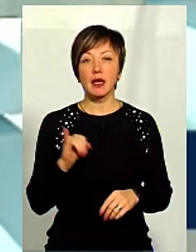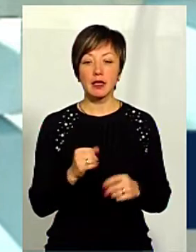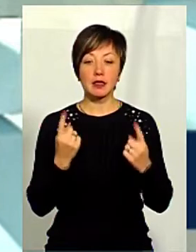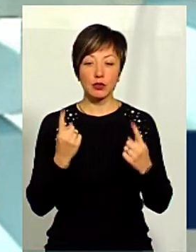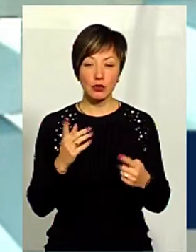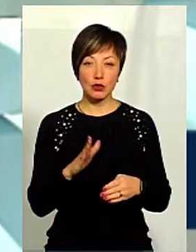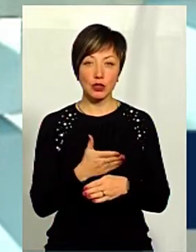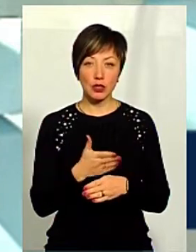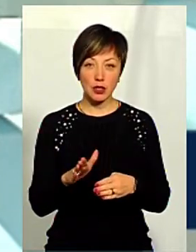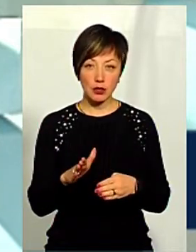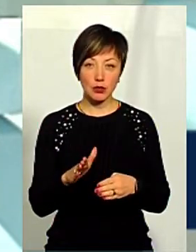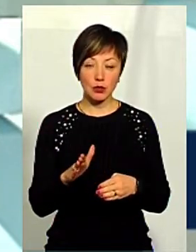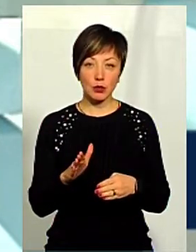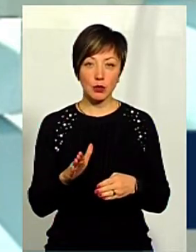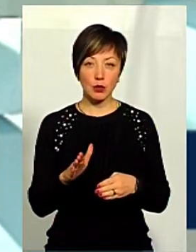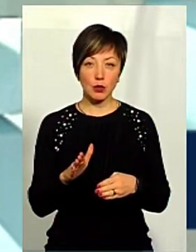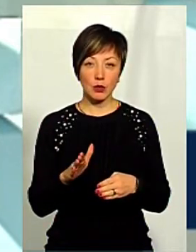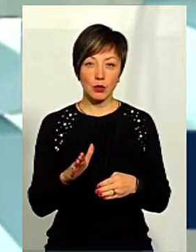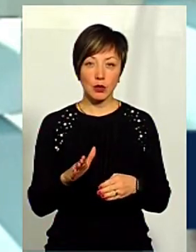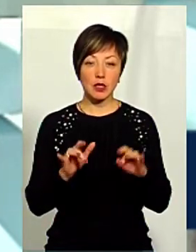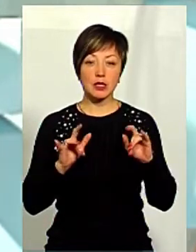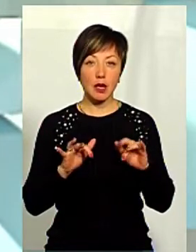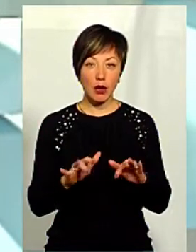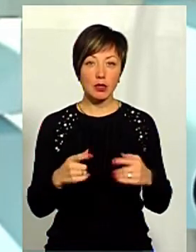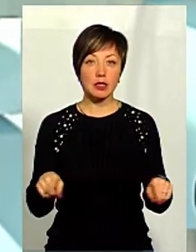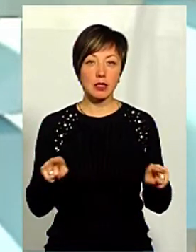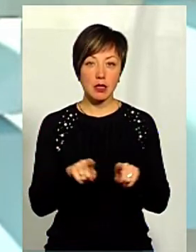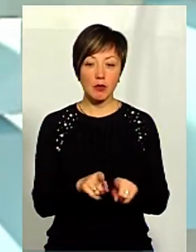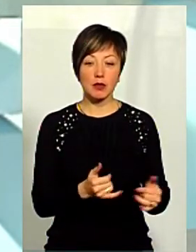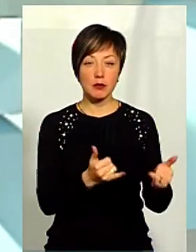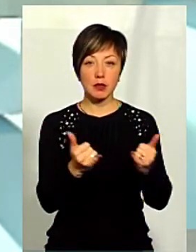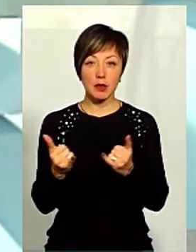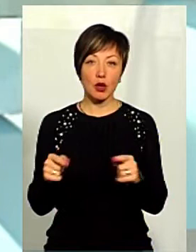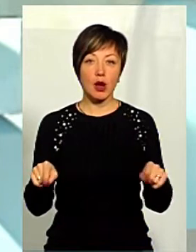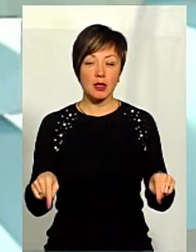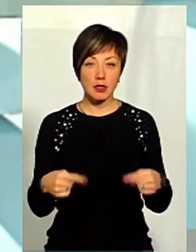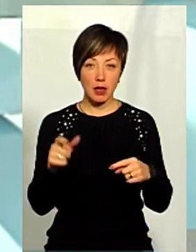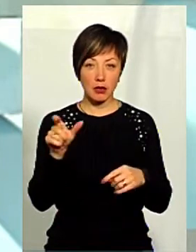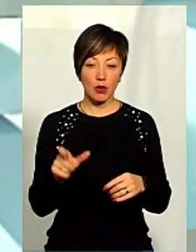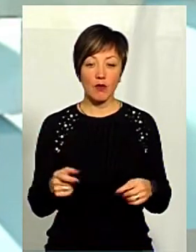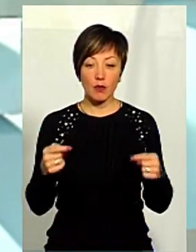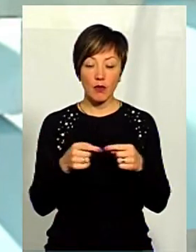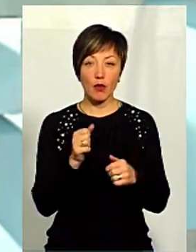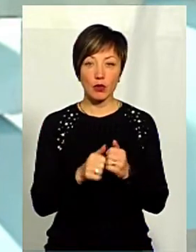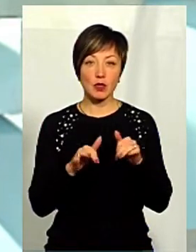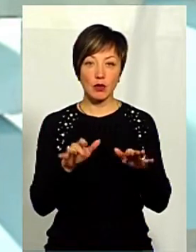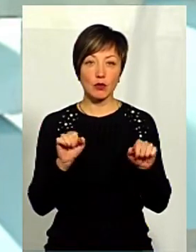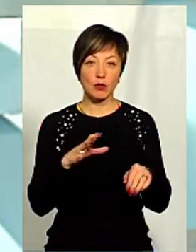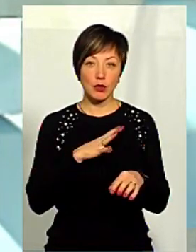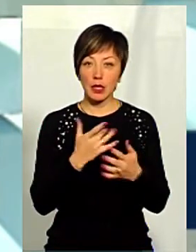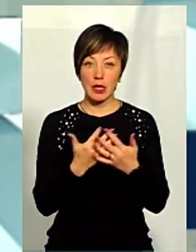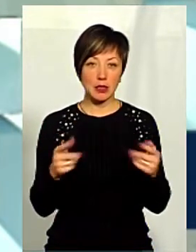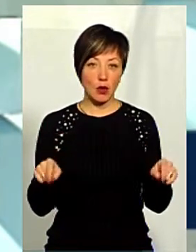значну частину власне заходів так само забезпечує організатор. Відповідно, в кожного заходу може бути